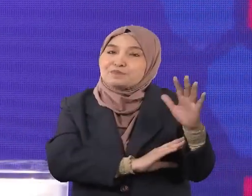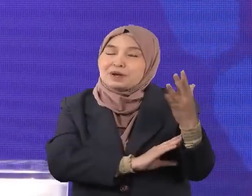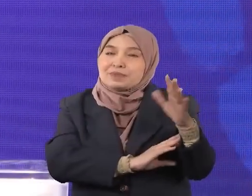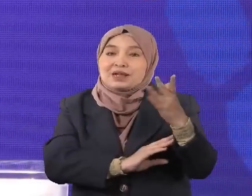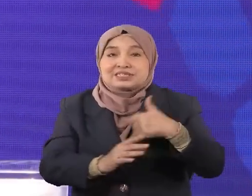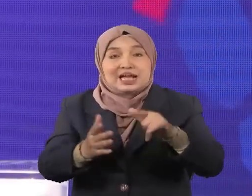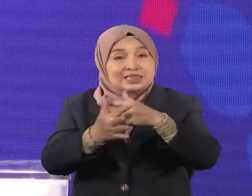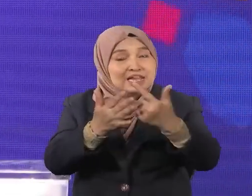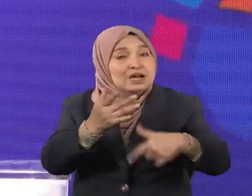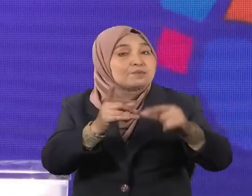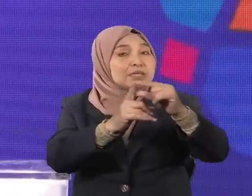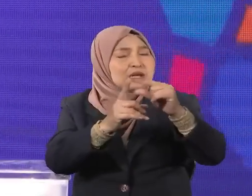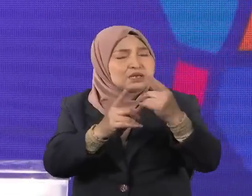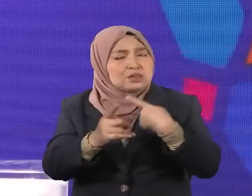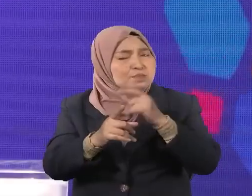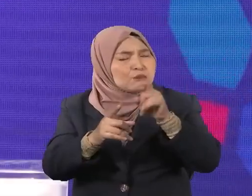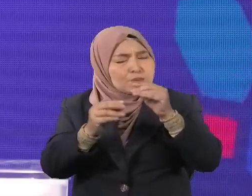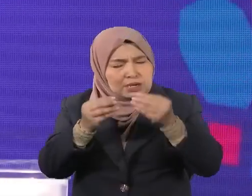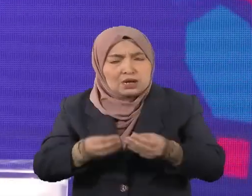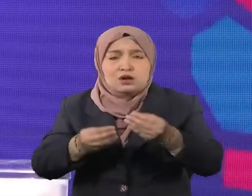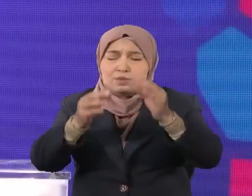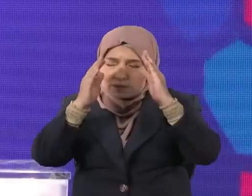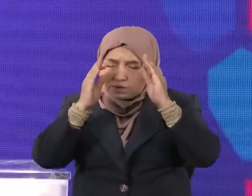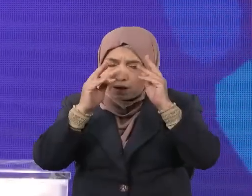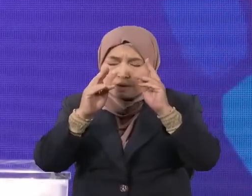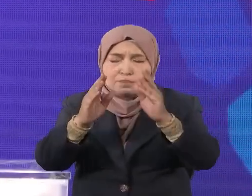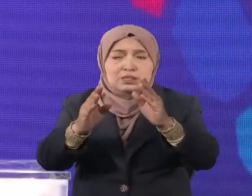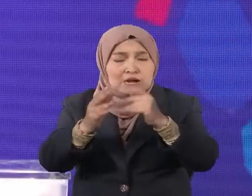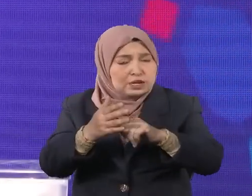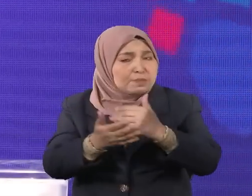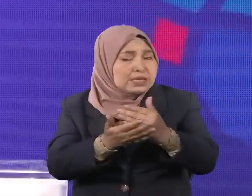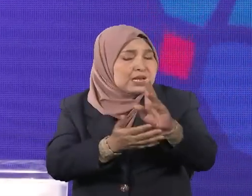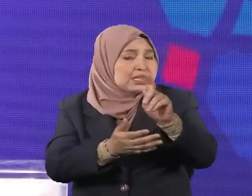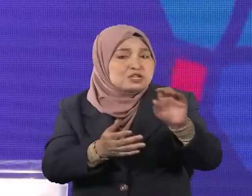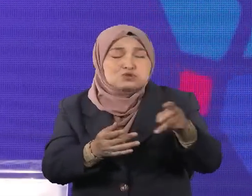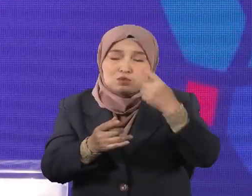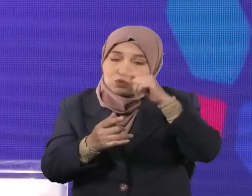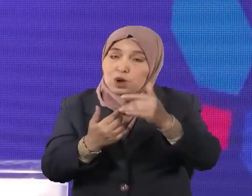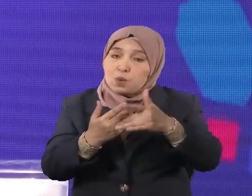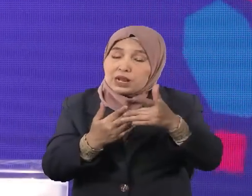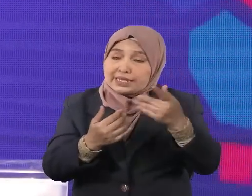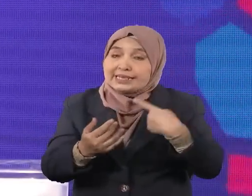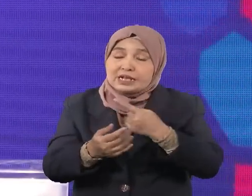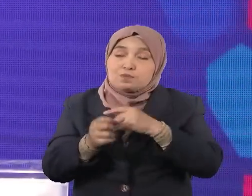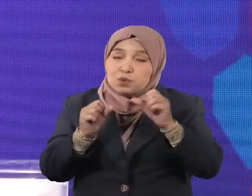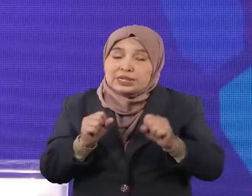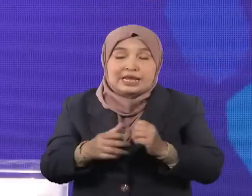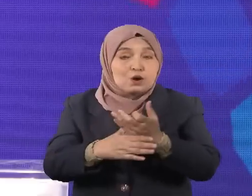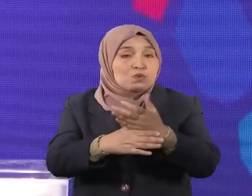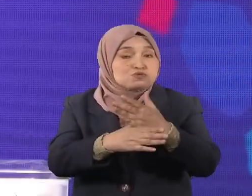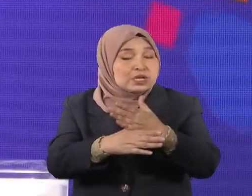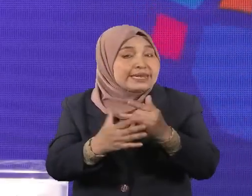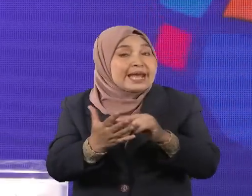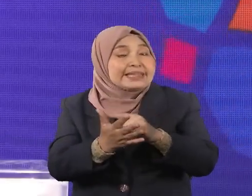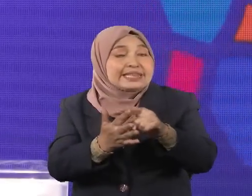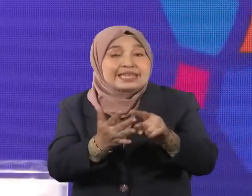Antara kalimah yang perlu kita beri perhatian, kita akan kongsikan juga nanti di ruangan tajwid. Namun untuk awalan ini mungkin kita boleh kongsikan